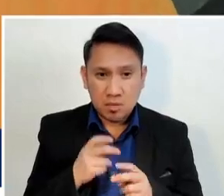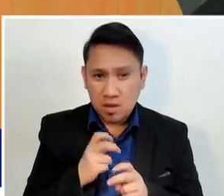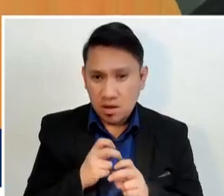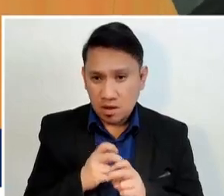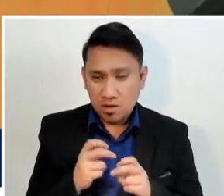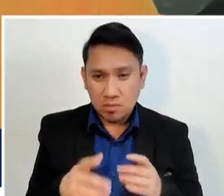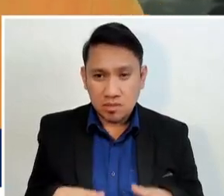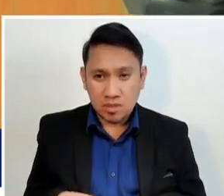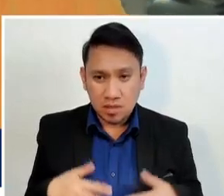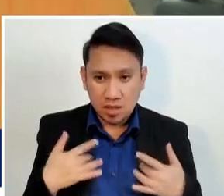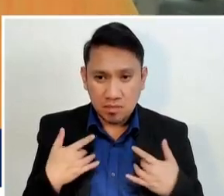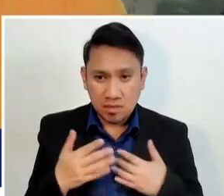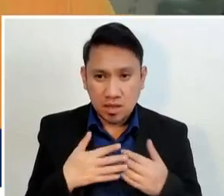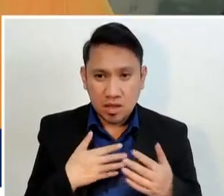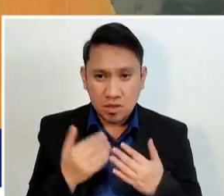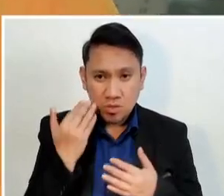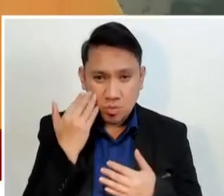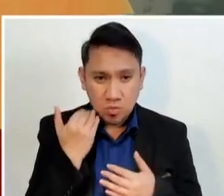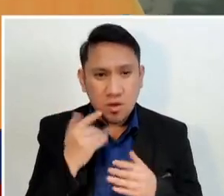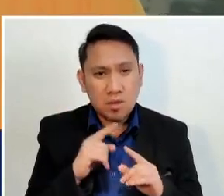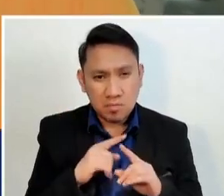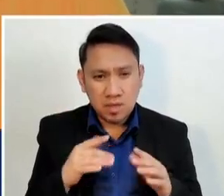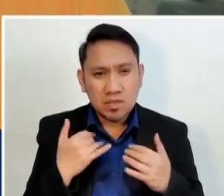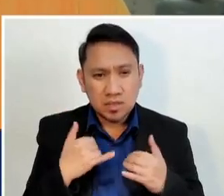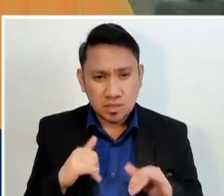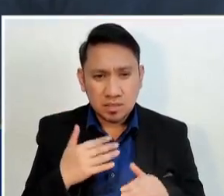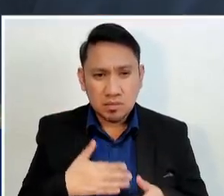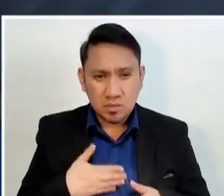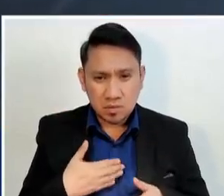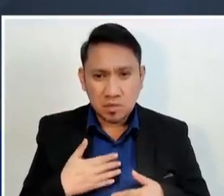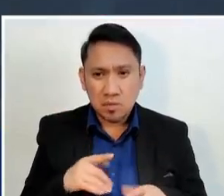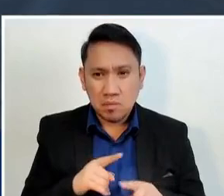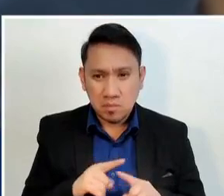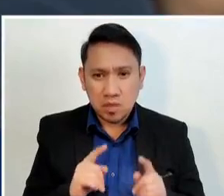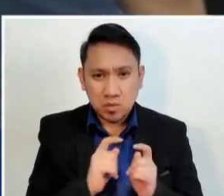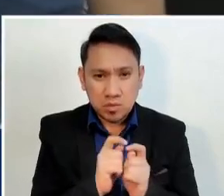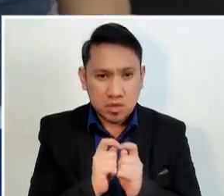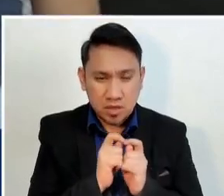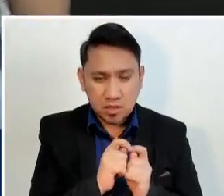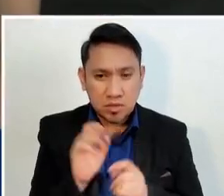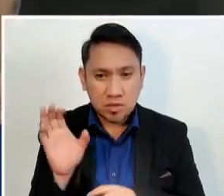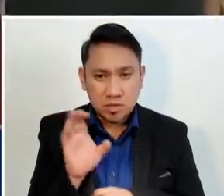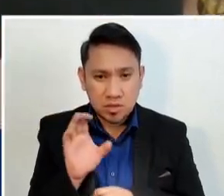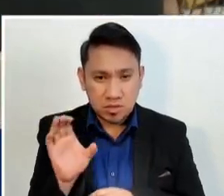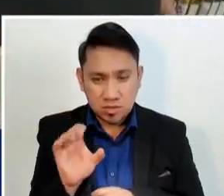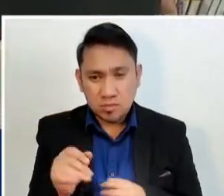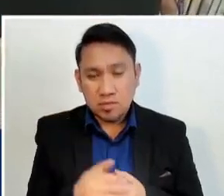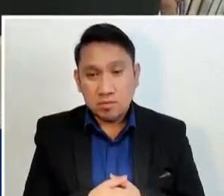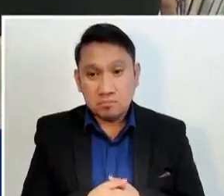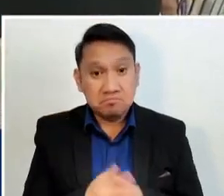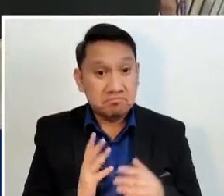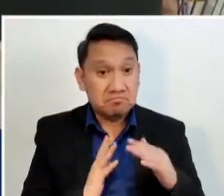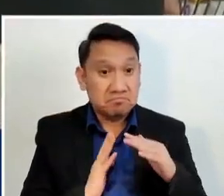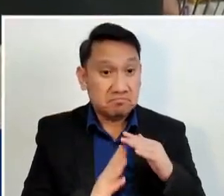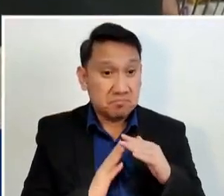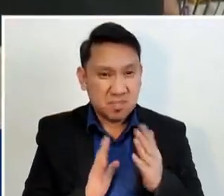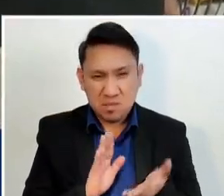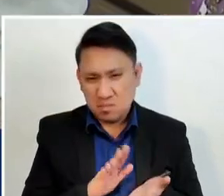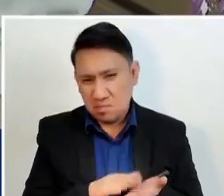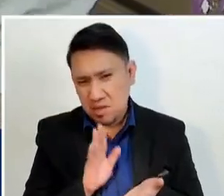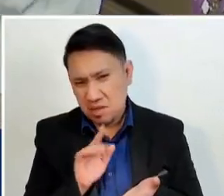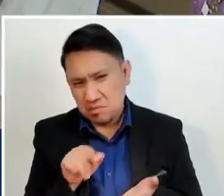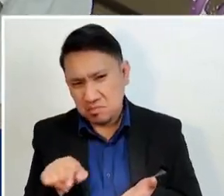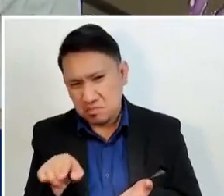kulang-kulang, masaya pa rin, basta magsama-sama sa Pasko. Dama na ng mga customer ang taas presyo ng